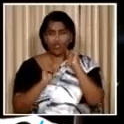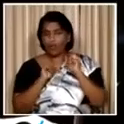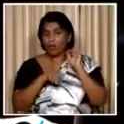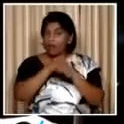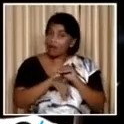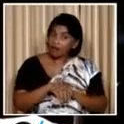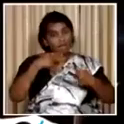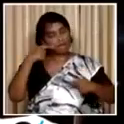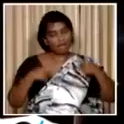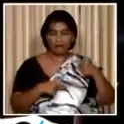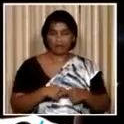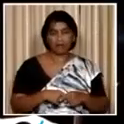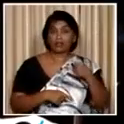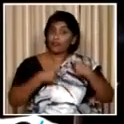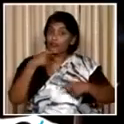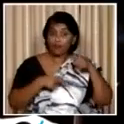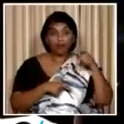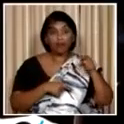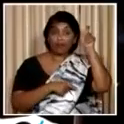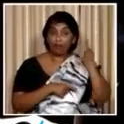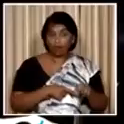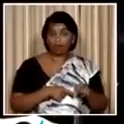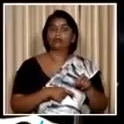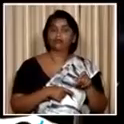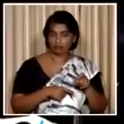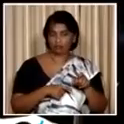කොහොමද හොයාගන්නේ අන්න එහෙම විවාදයක් තියෙනවා නම් ඒ විවාදයට වඩා සුදුසු පොට්ටන ඔෆර් මේ අතක විවාද කරන්න